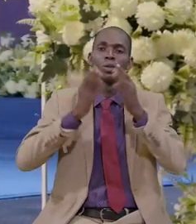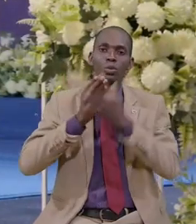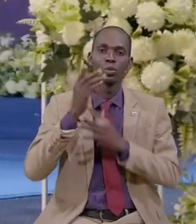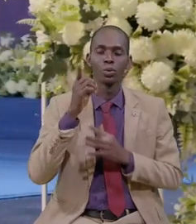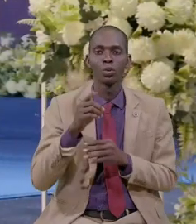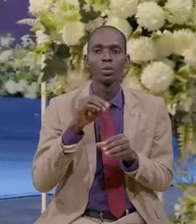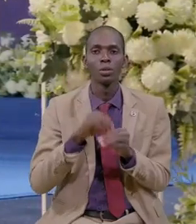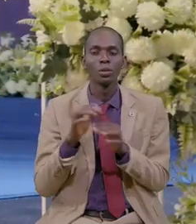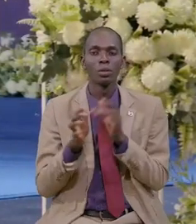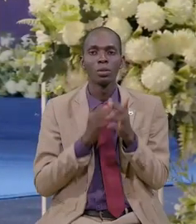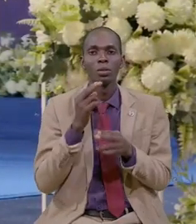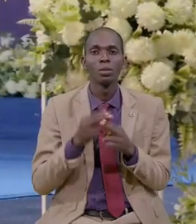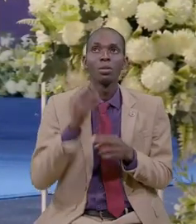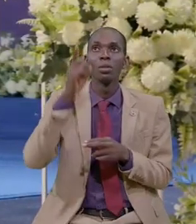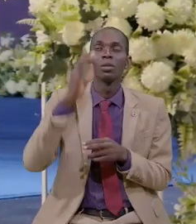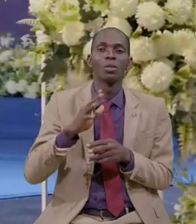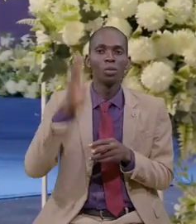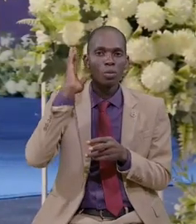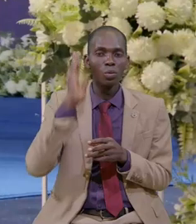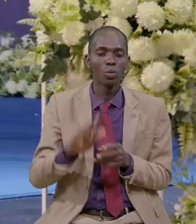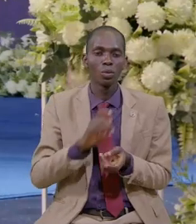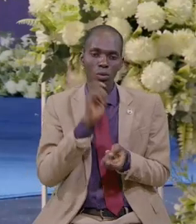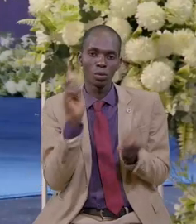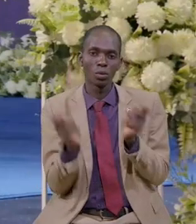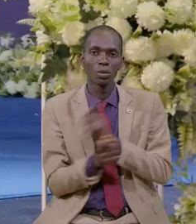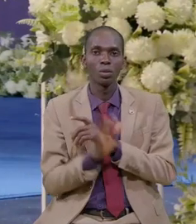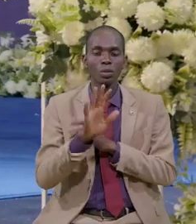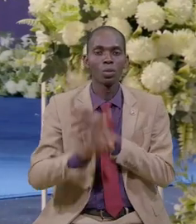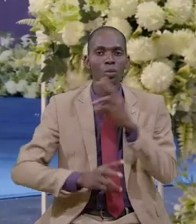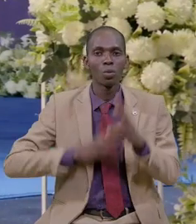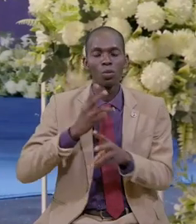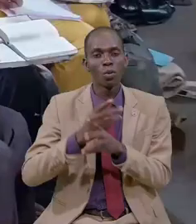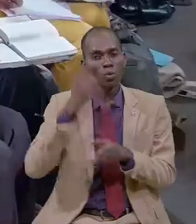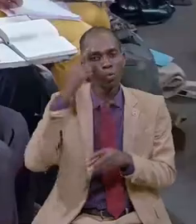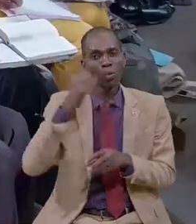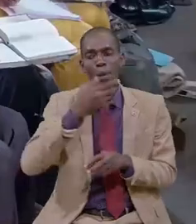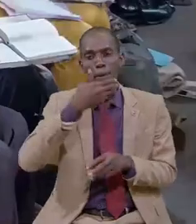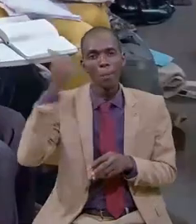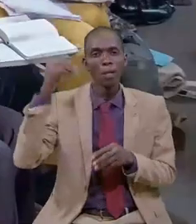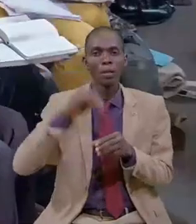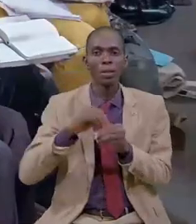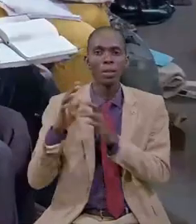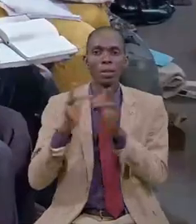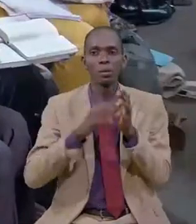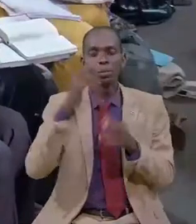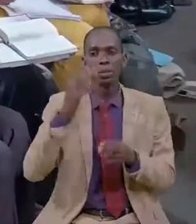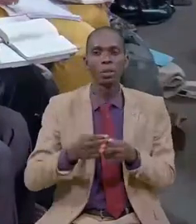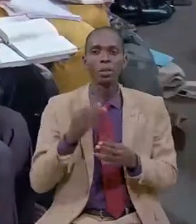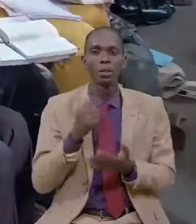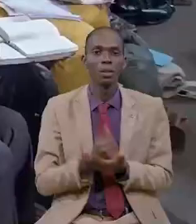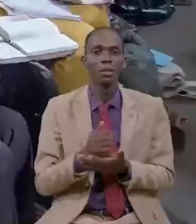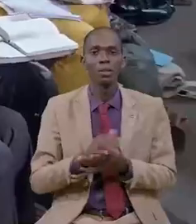travers toi. Dieu va transformer ton monde pour le meilleur au nom de Jésus.